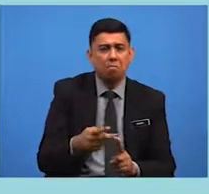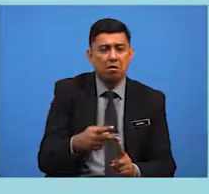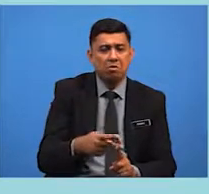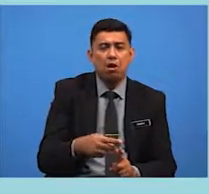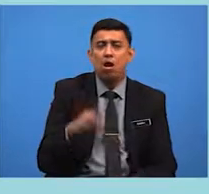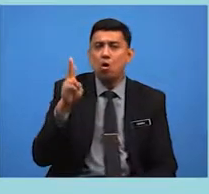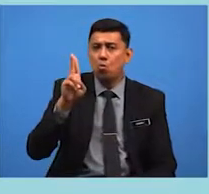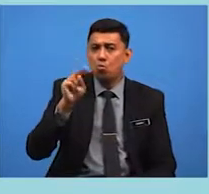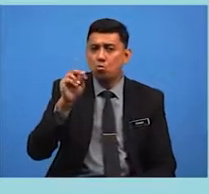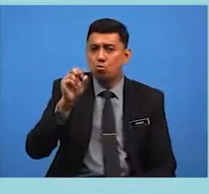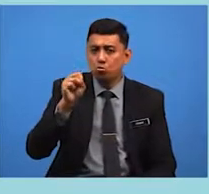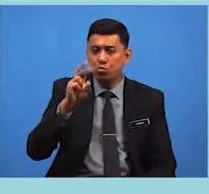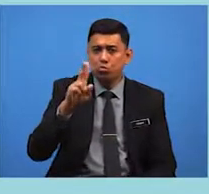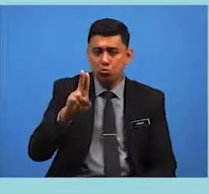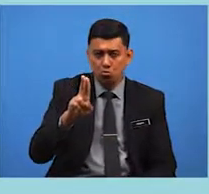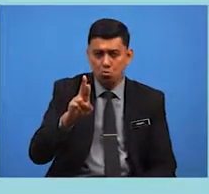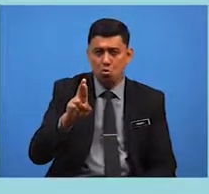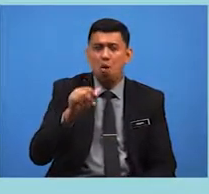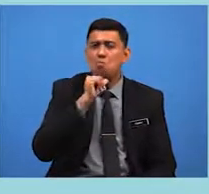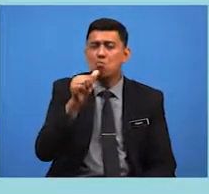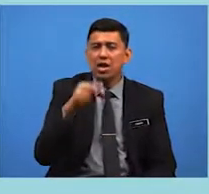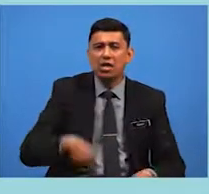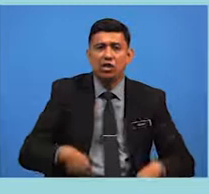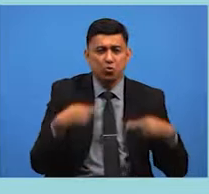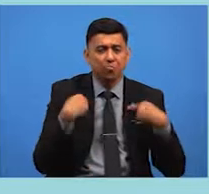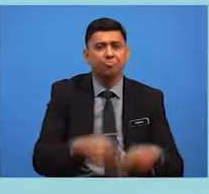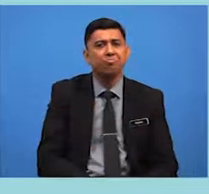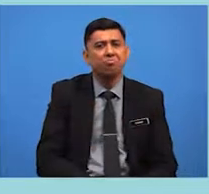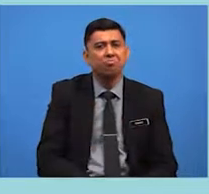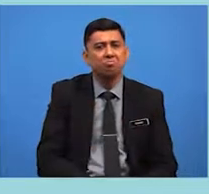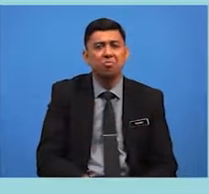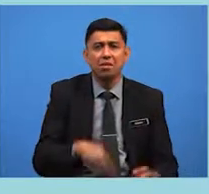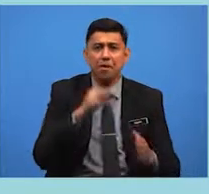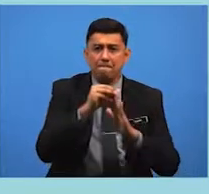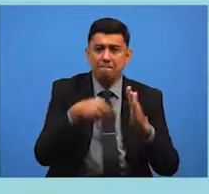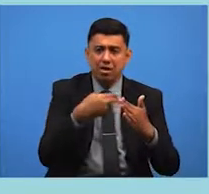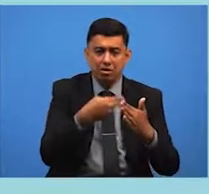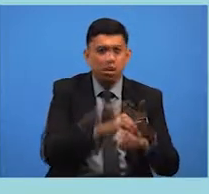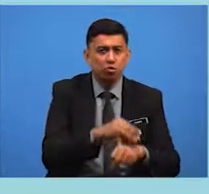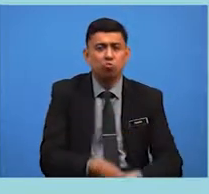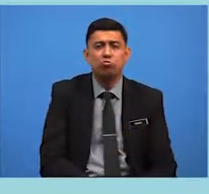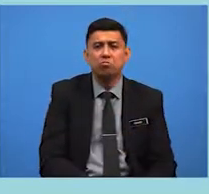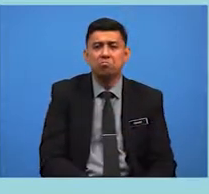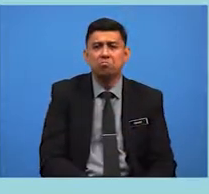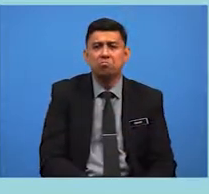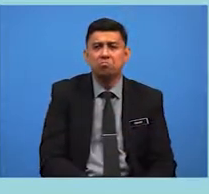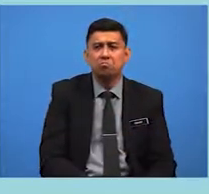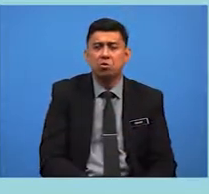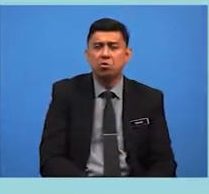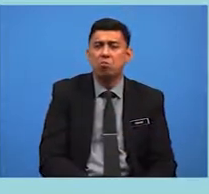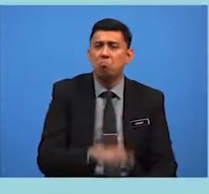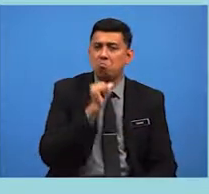Menghambat ialah perbuatan manusia. Diberikan sifat ini kepada waktu iaitu